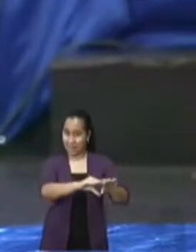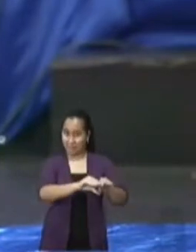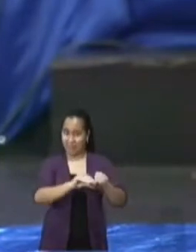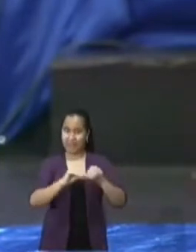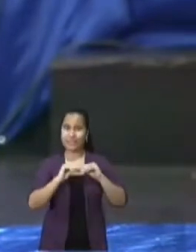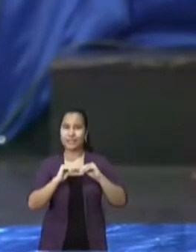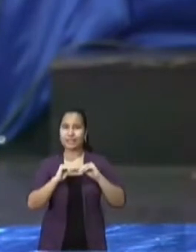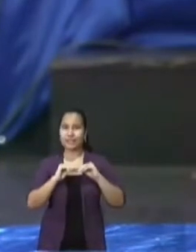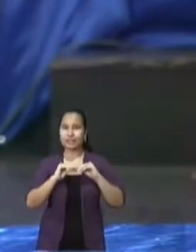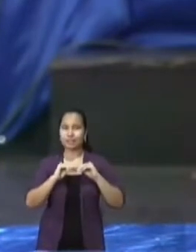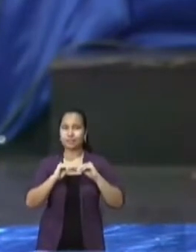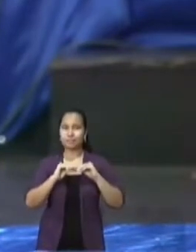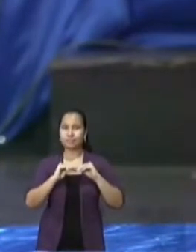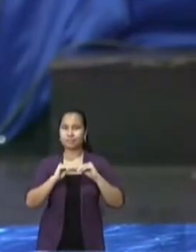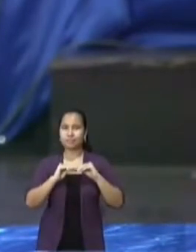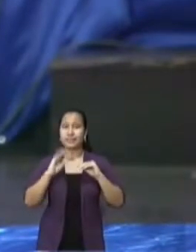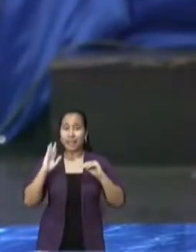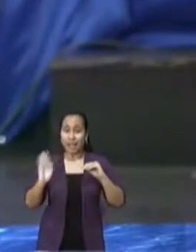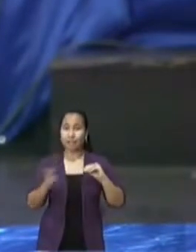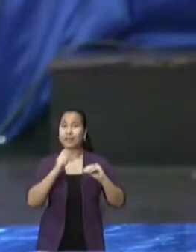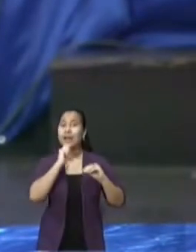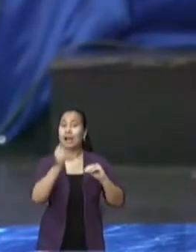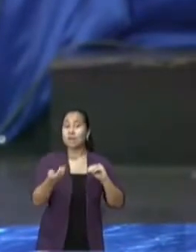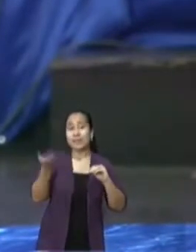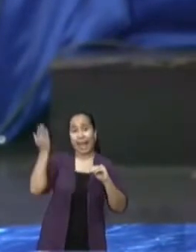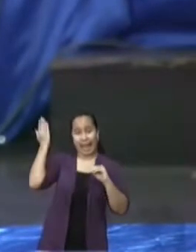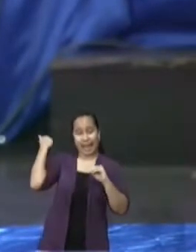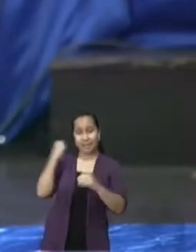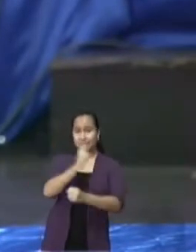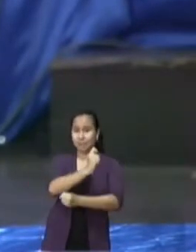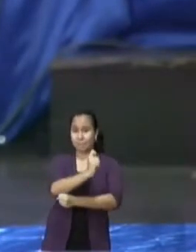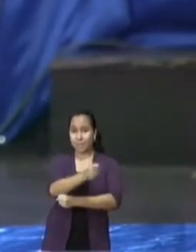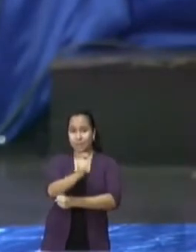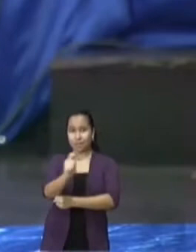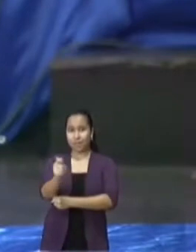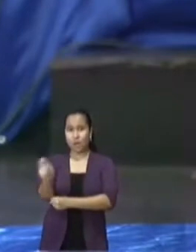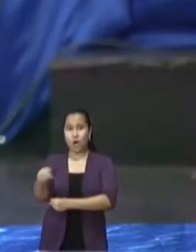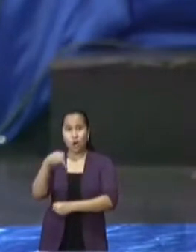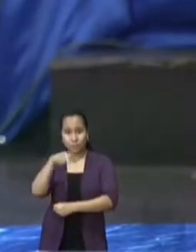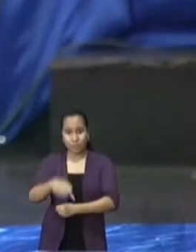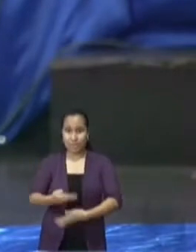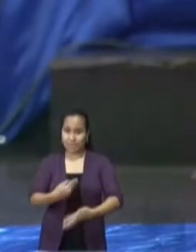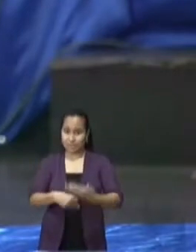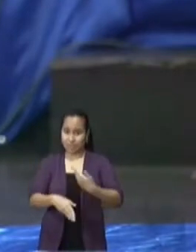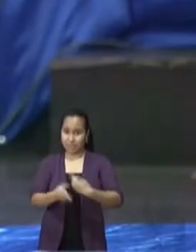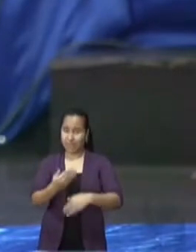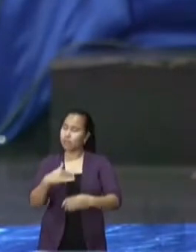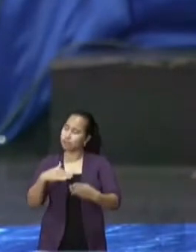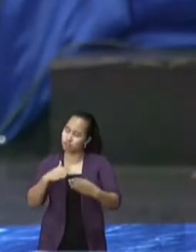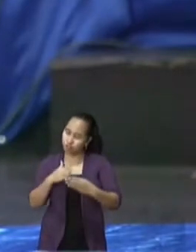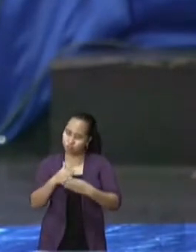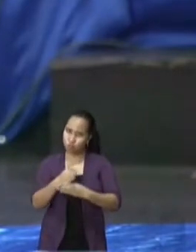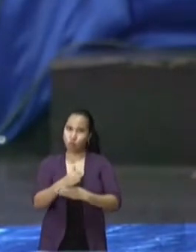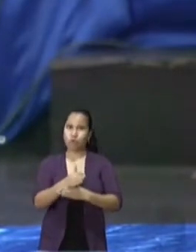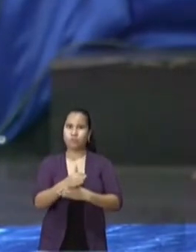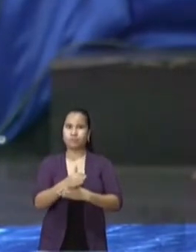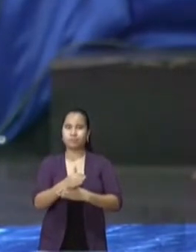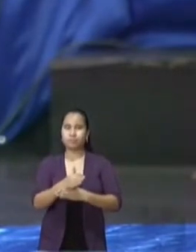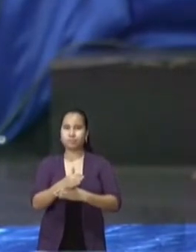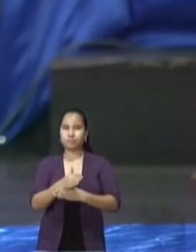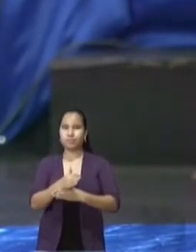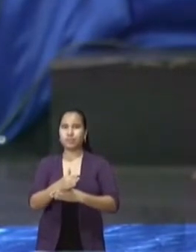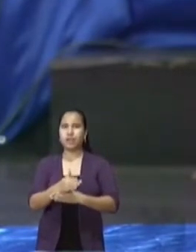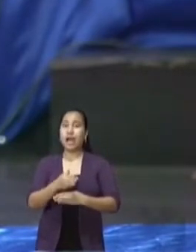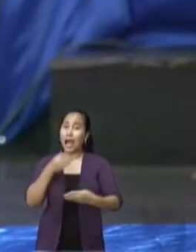zoals aangekondigd bij de laatste persconferentie, op deze wijze zullen worden voortgezet. Dit zal gelden